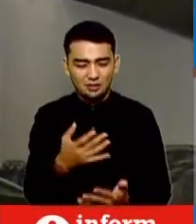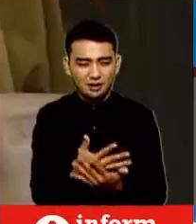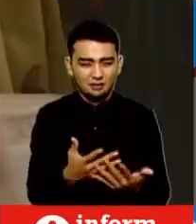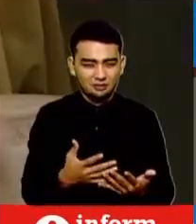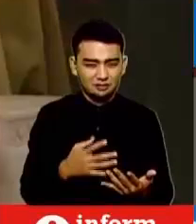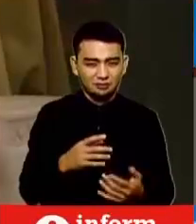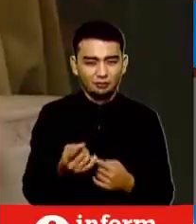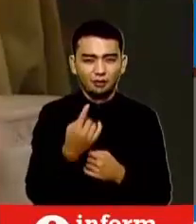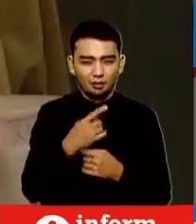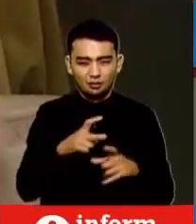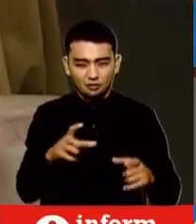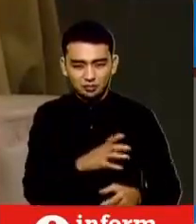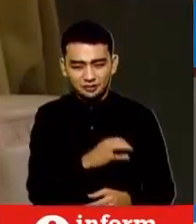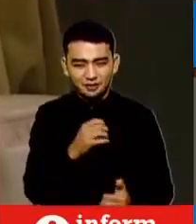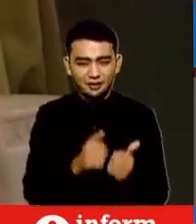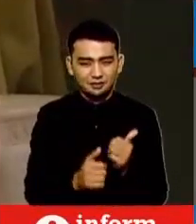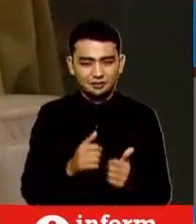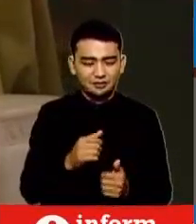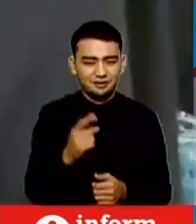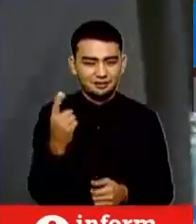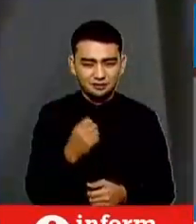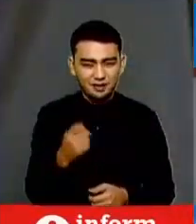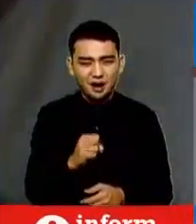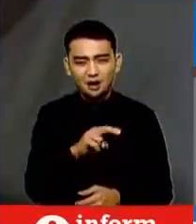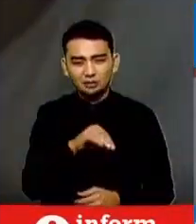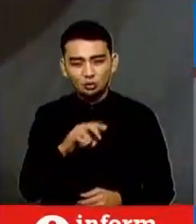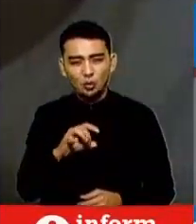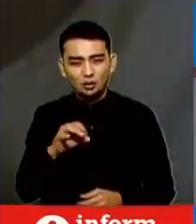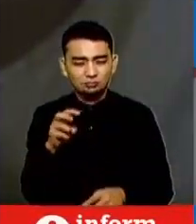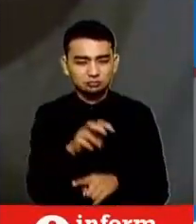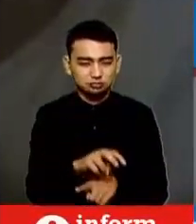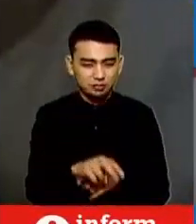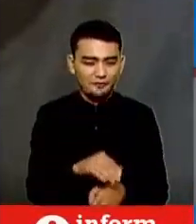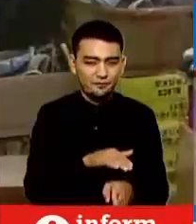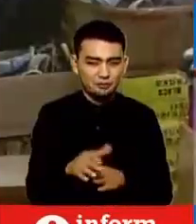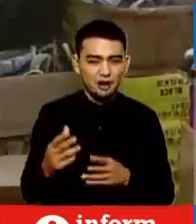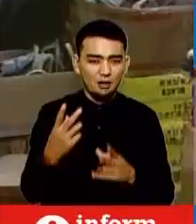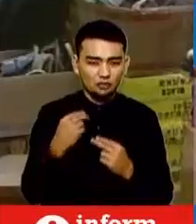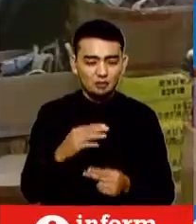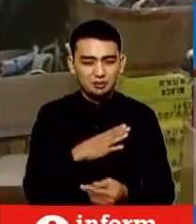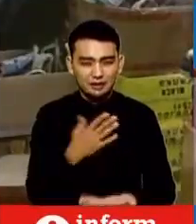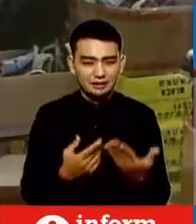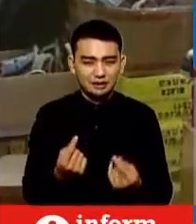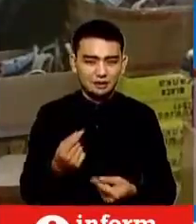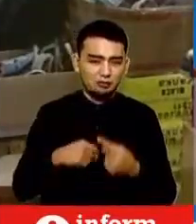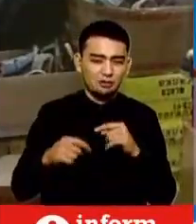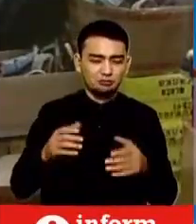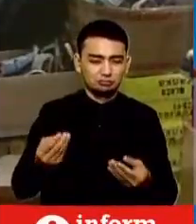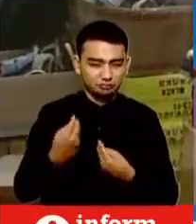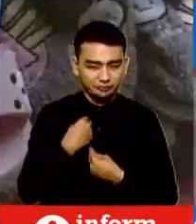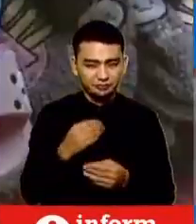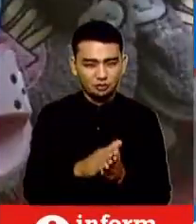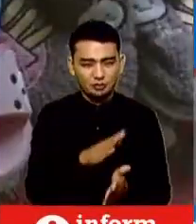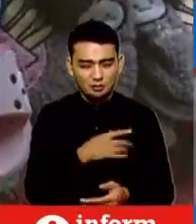Сотни обманутых вкладчиков еженедельно собирались у Алтын-Орды с требованием выполнить обязательства или вернуть деньги. Каждый из них